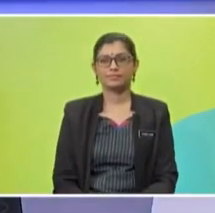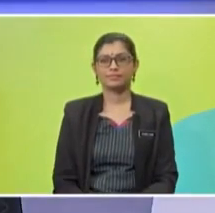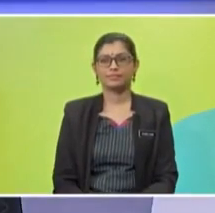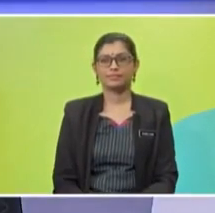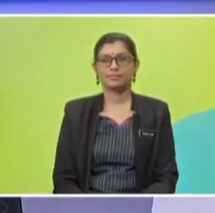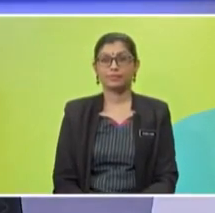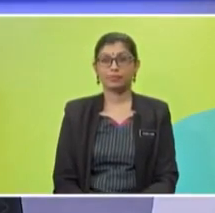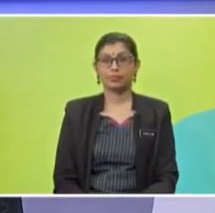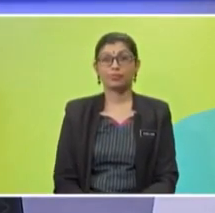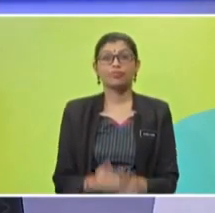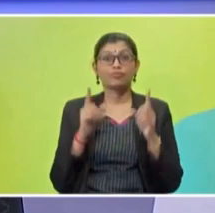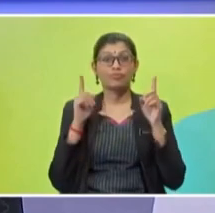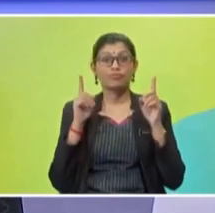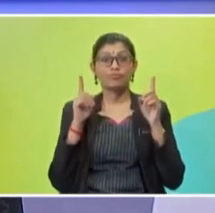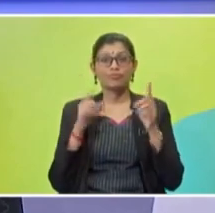I